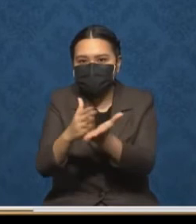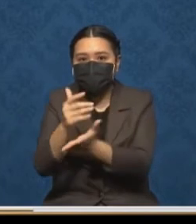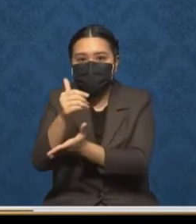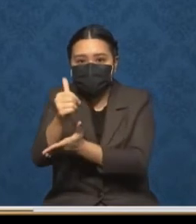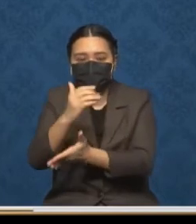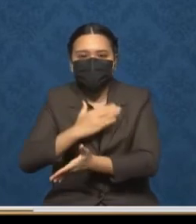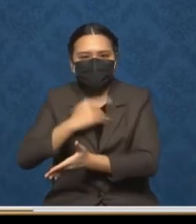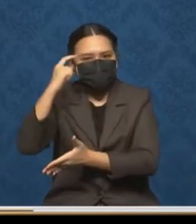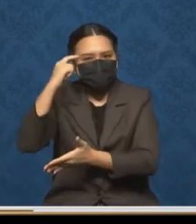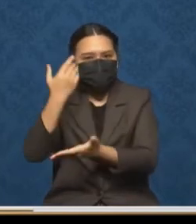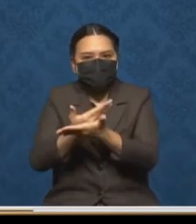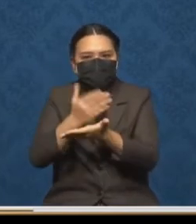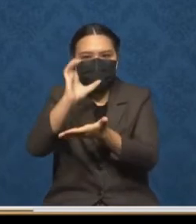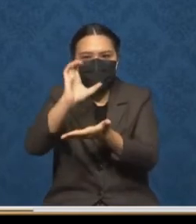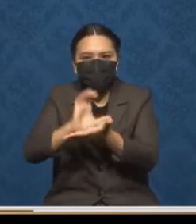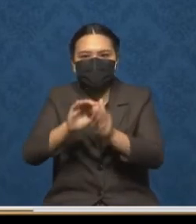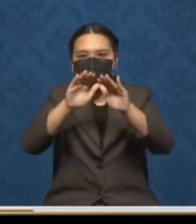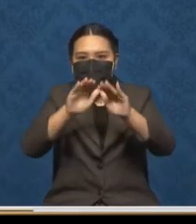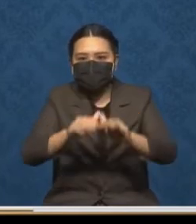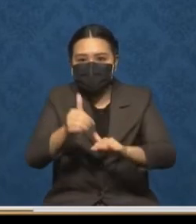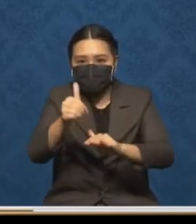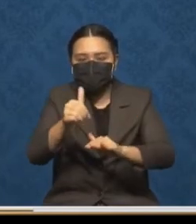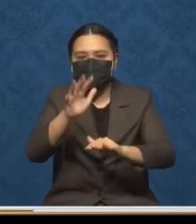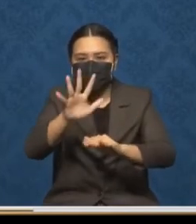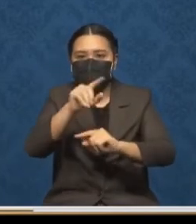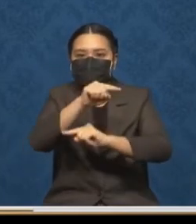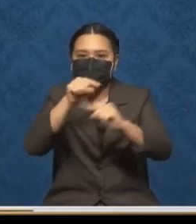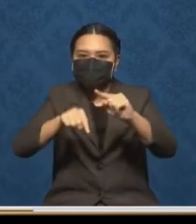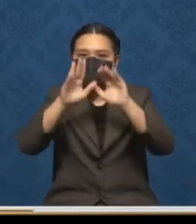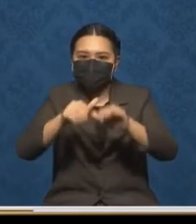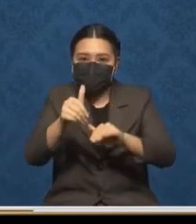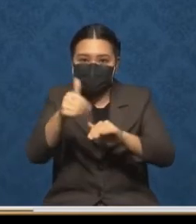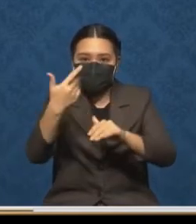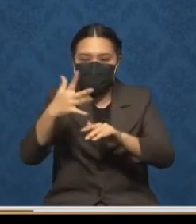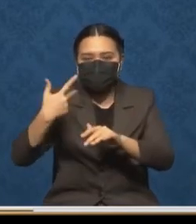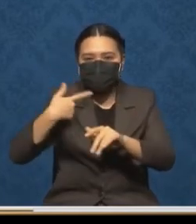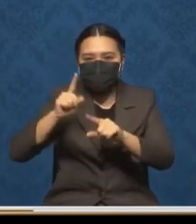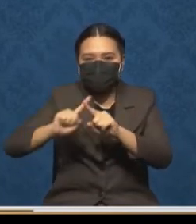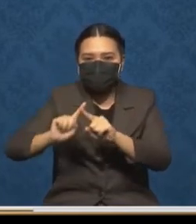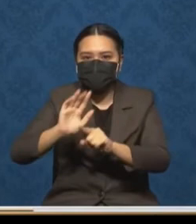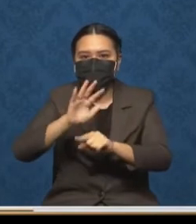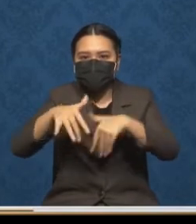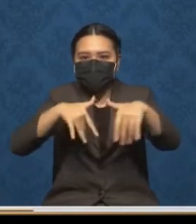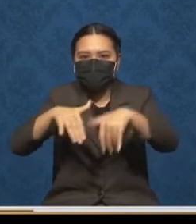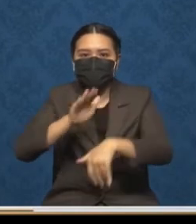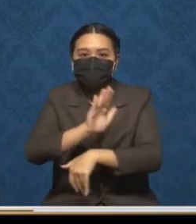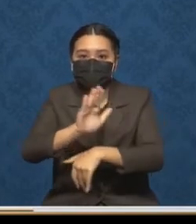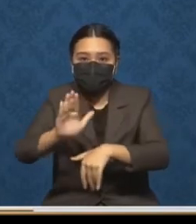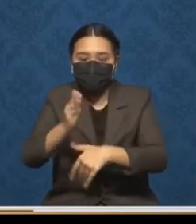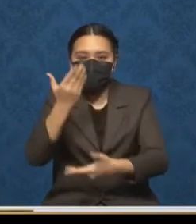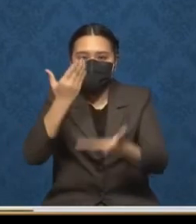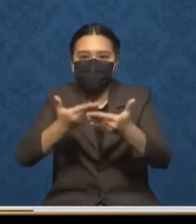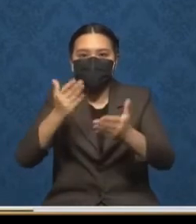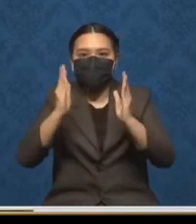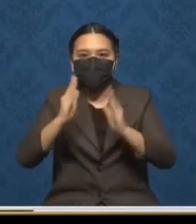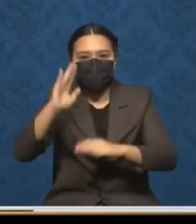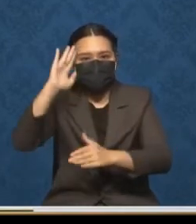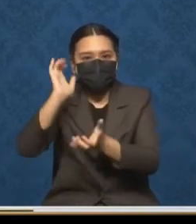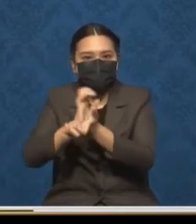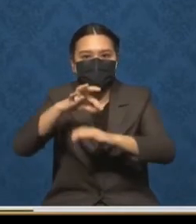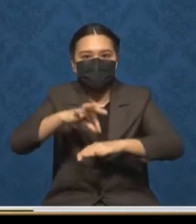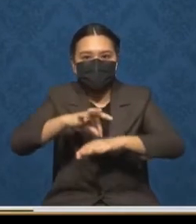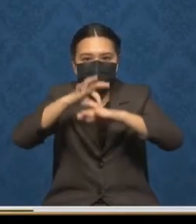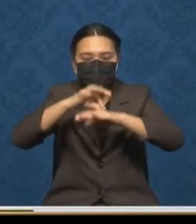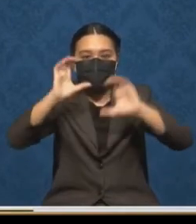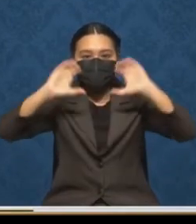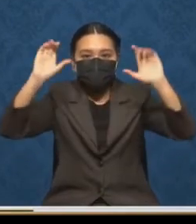เราสามารถรowie อย่น้ 5%แล้วประโยชนกเกิดกับพนอมมมมนชเพื่อนขยตั ตำรวจผมเลย